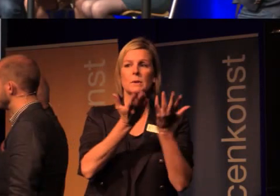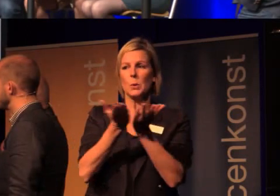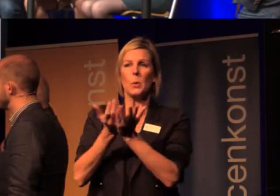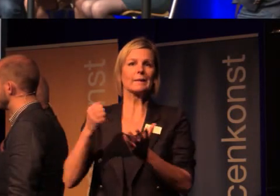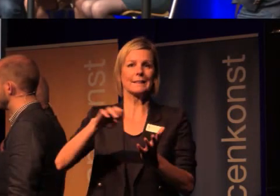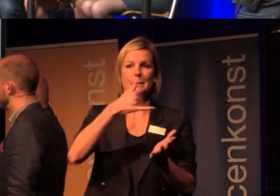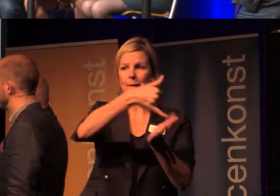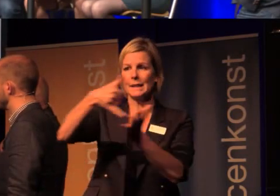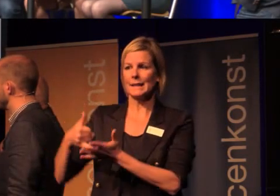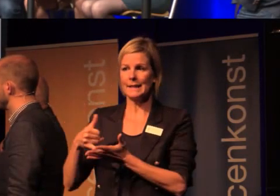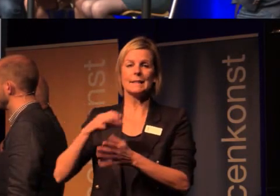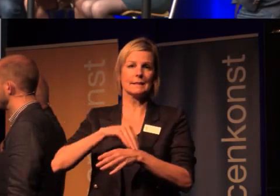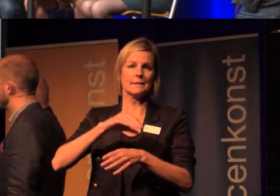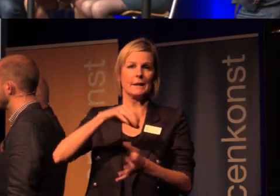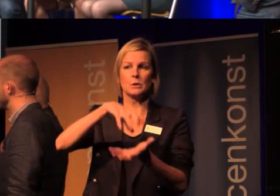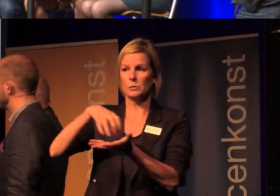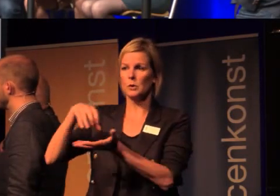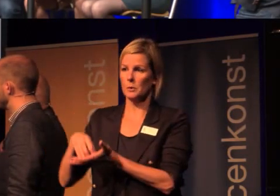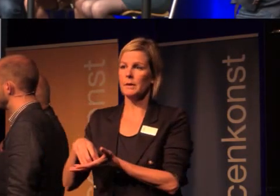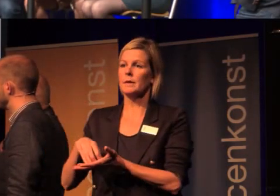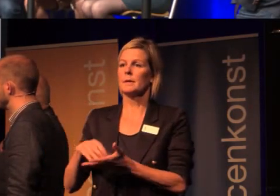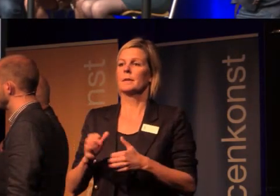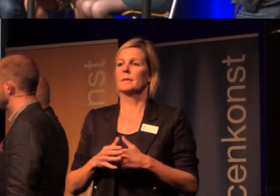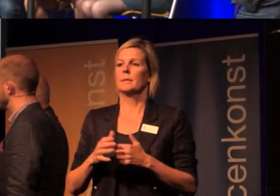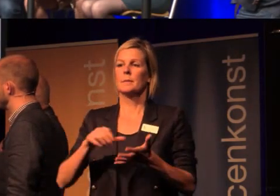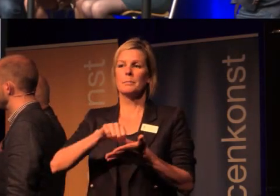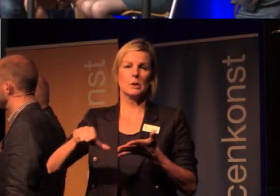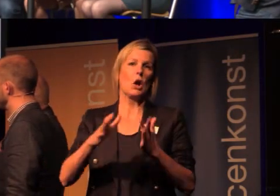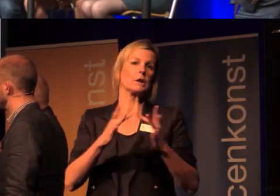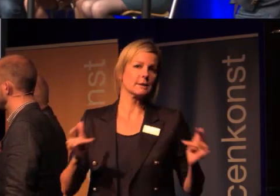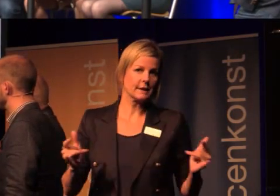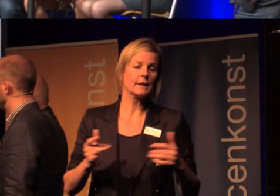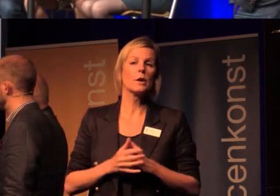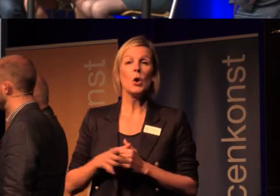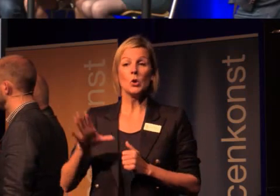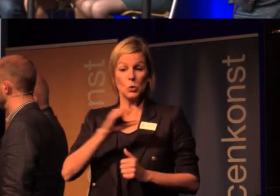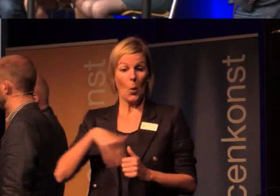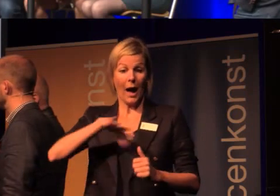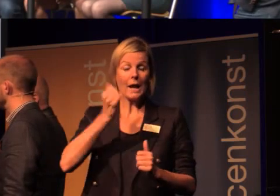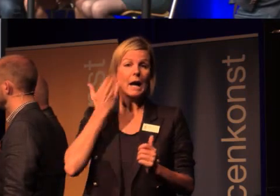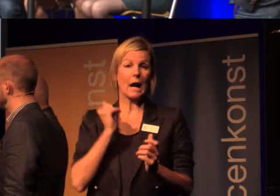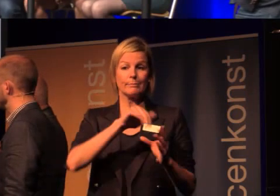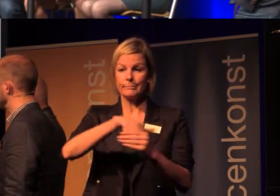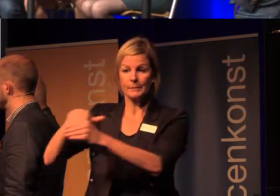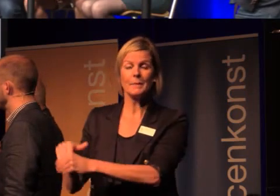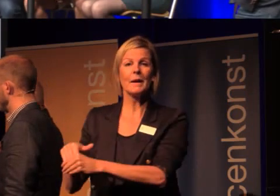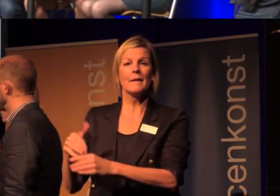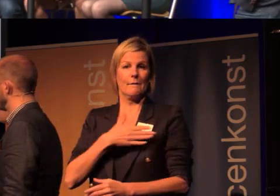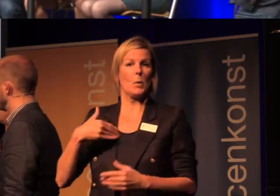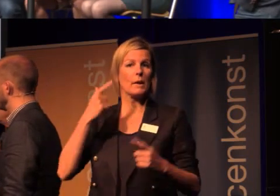För vi vet att då får alla barn, oavsett vems föräldrar det är, tillgång att ta del, möjlighet att ta del av den här